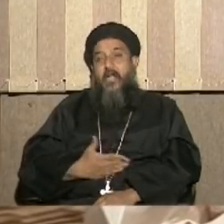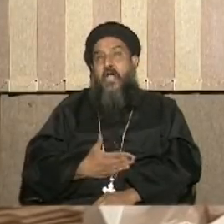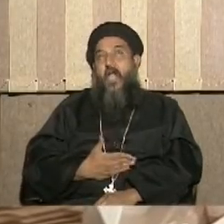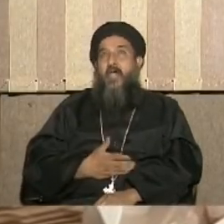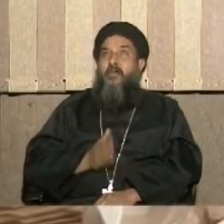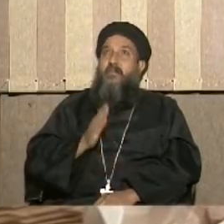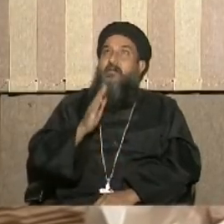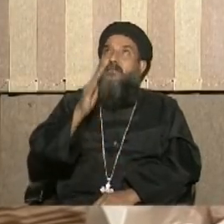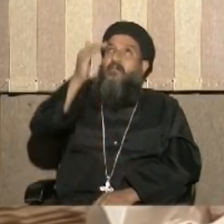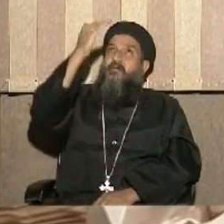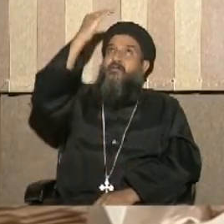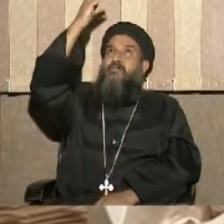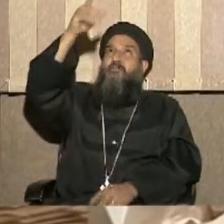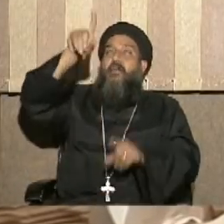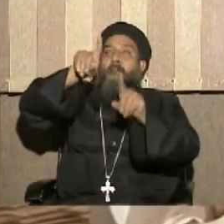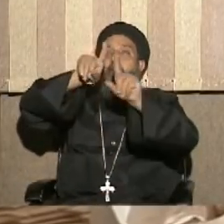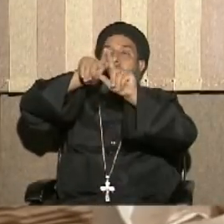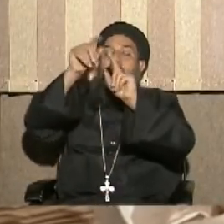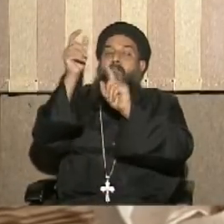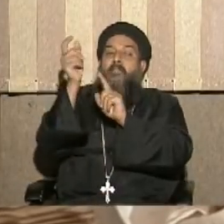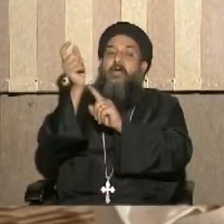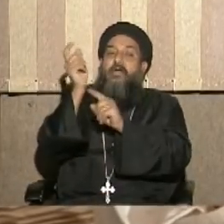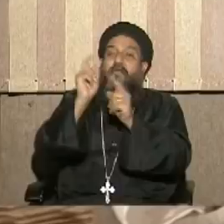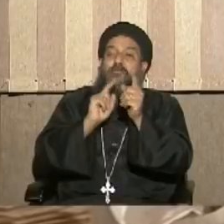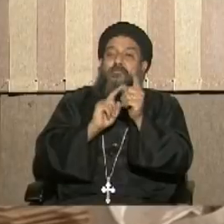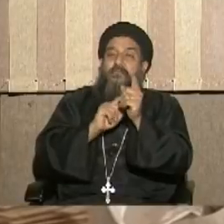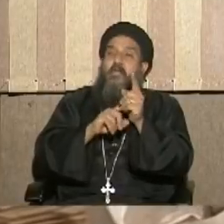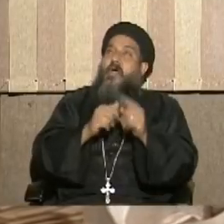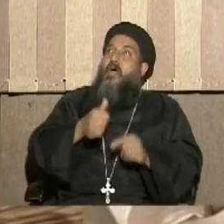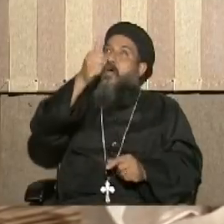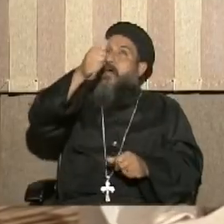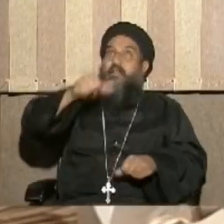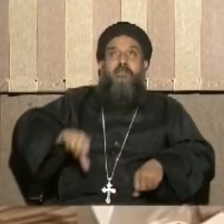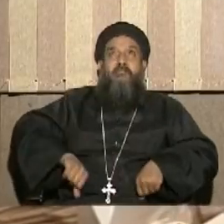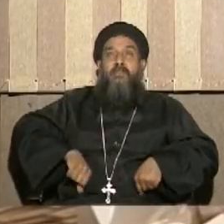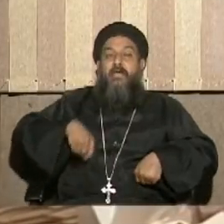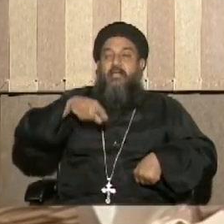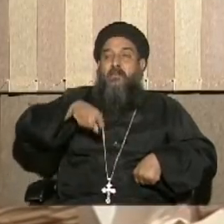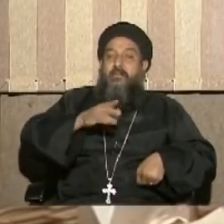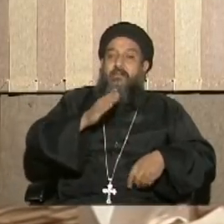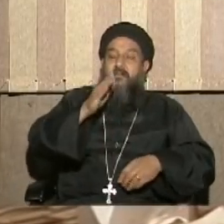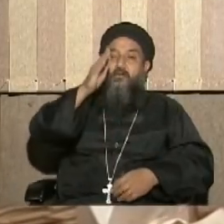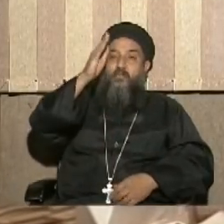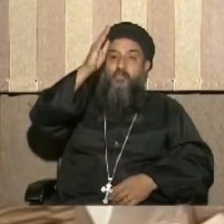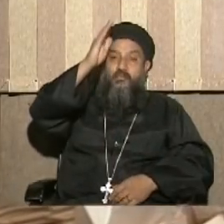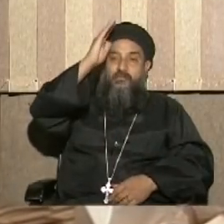أشتهى أن أنطلق وأكون مع المسيح، ذاك أفضل جدا.